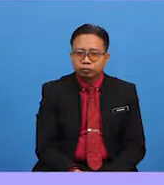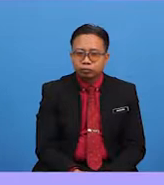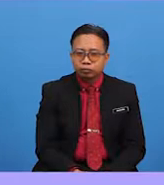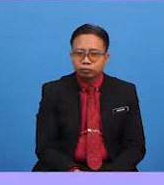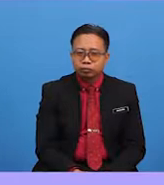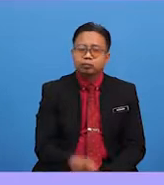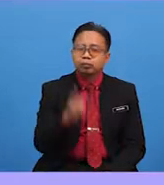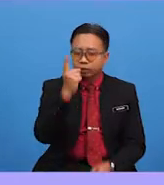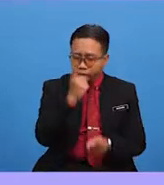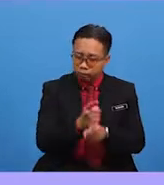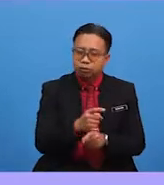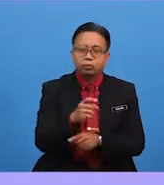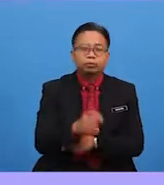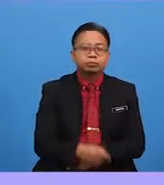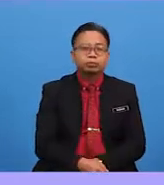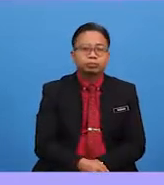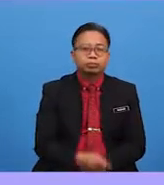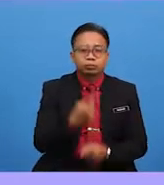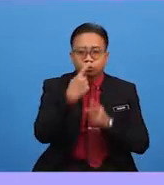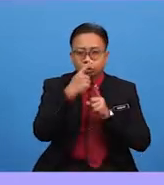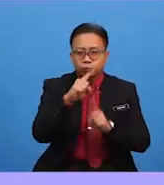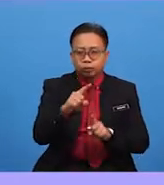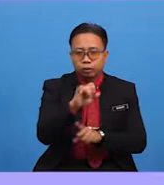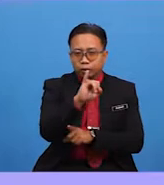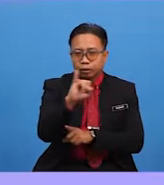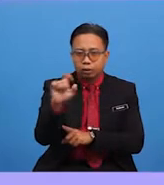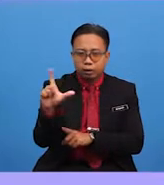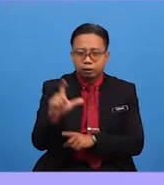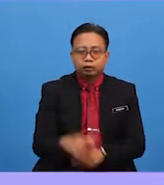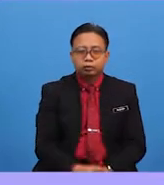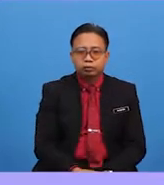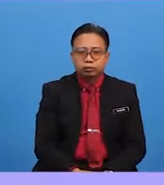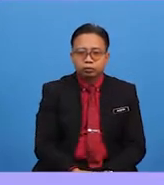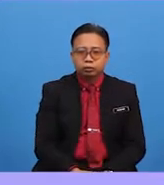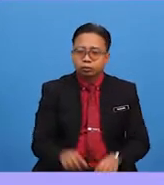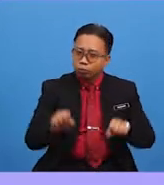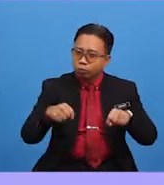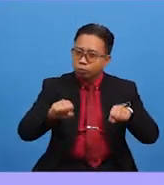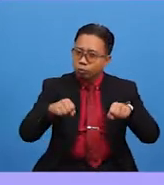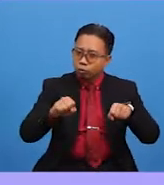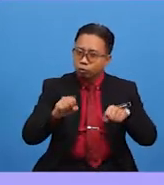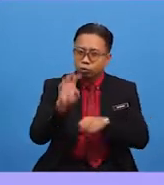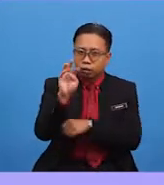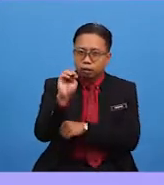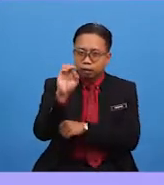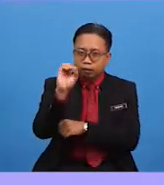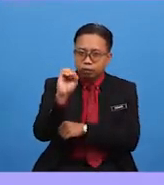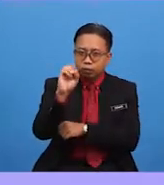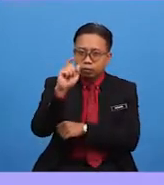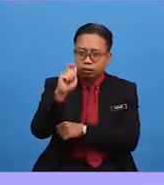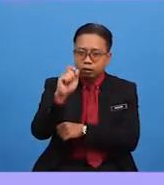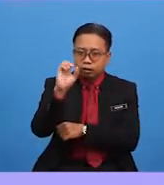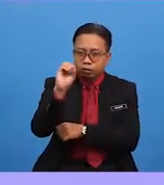Subhanallah, betul tu. Jawapannya ialah mo, to,